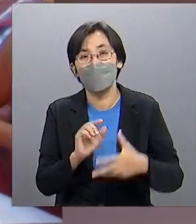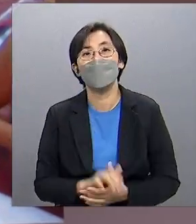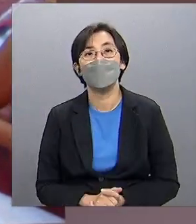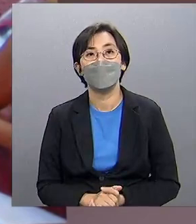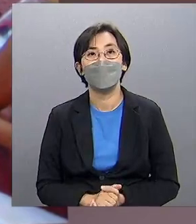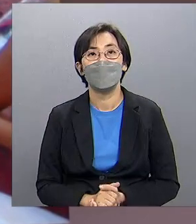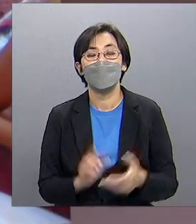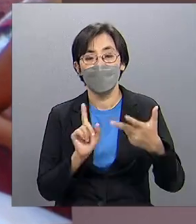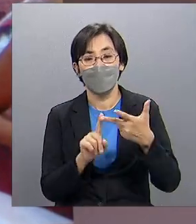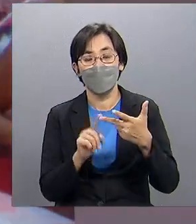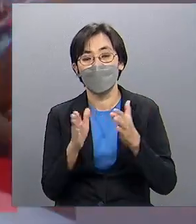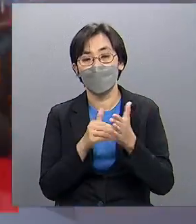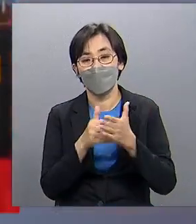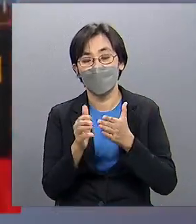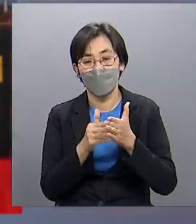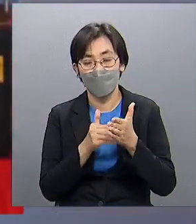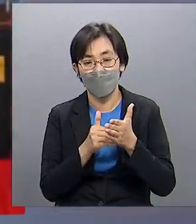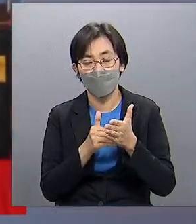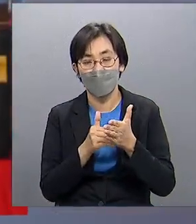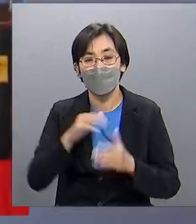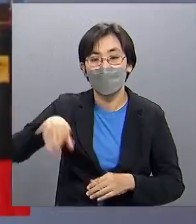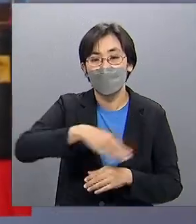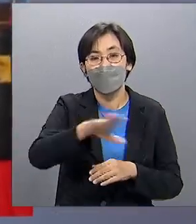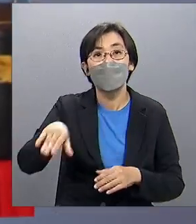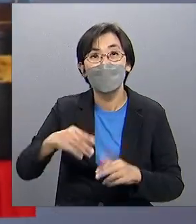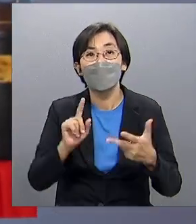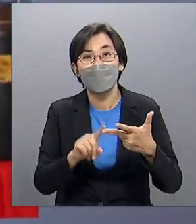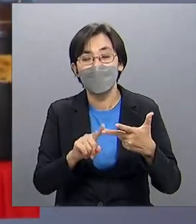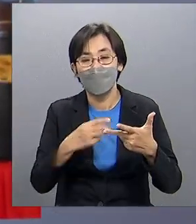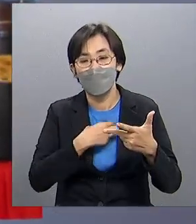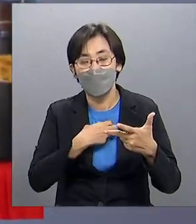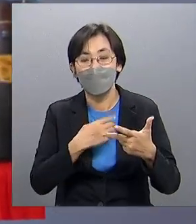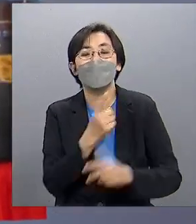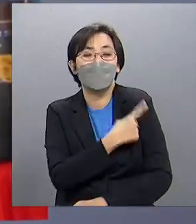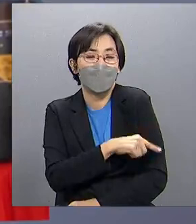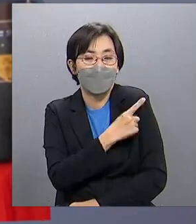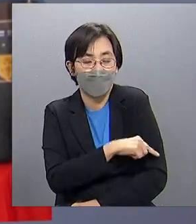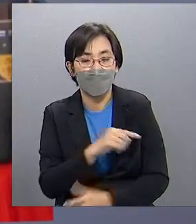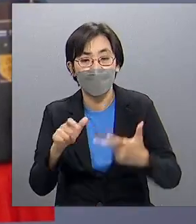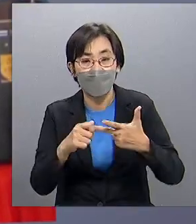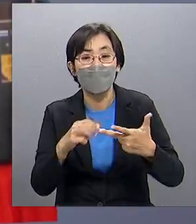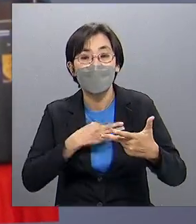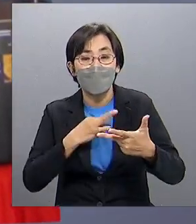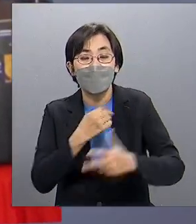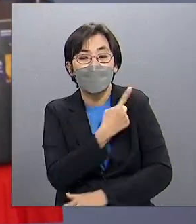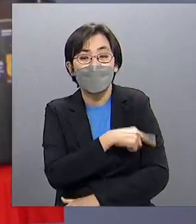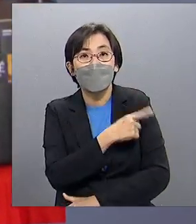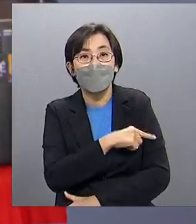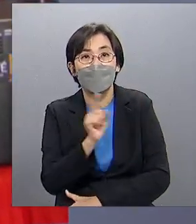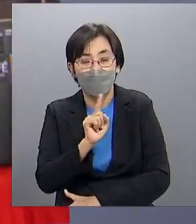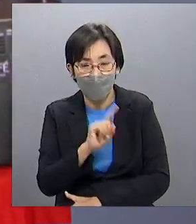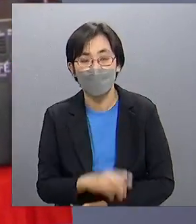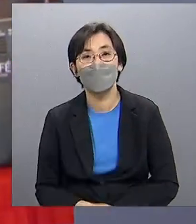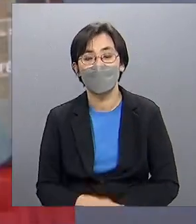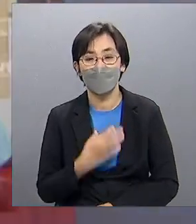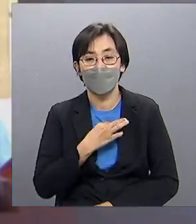กสีนึงเป็นสีที่ผู้ต้องโทษใฝ่ฝันที่จะใส่ก็คือสีขาวนะคะสีขาวเป็นสีที่ใช้สำหรับผู้ต้